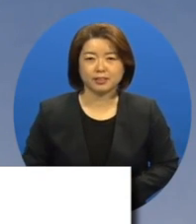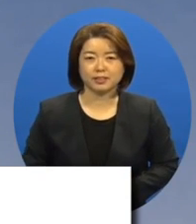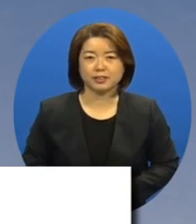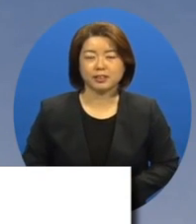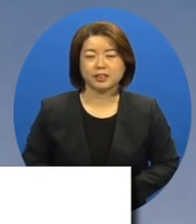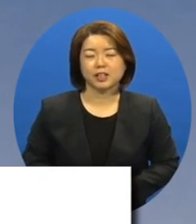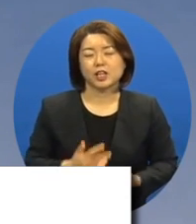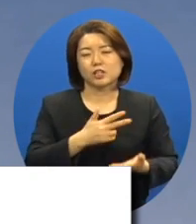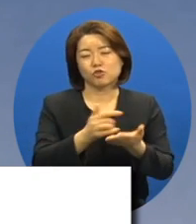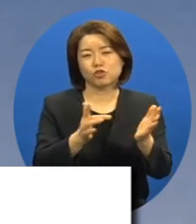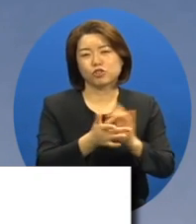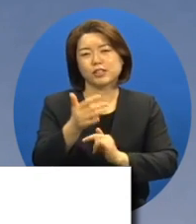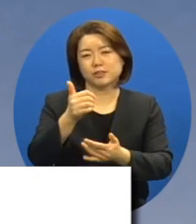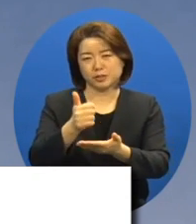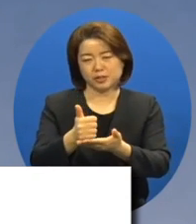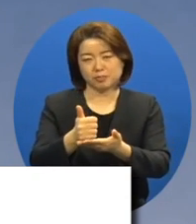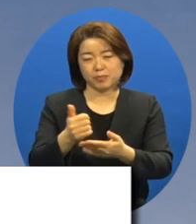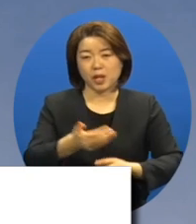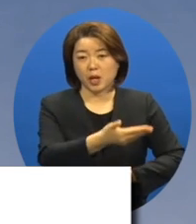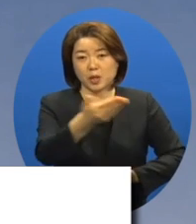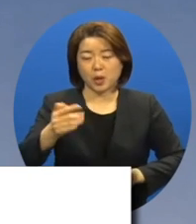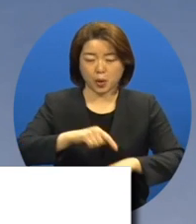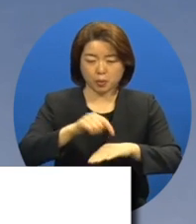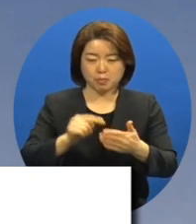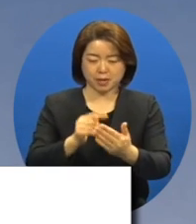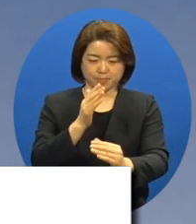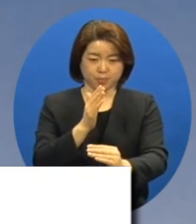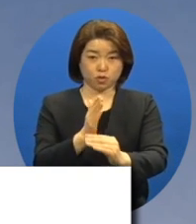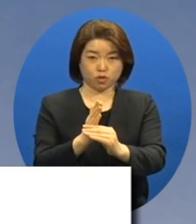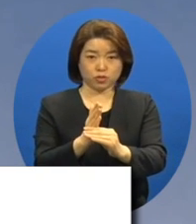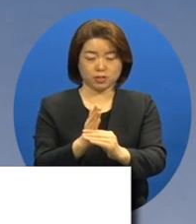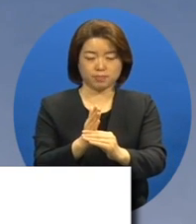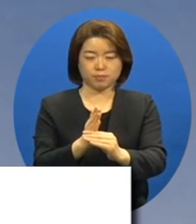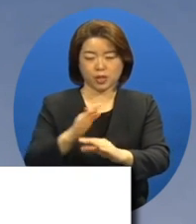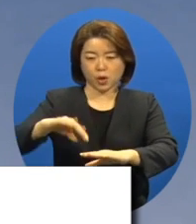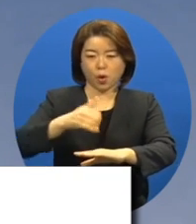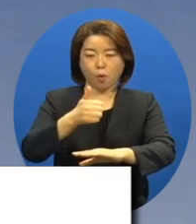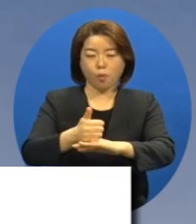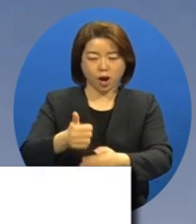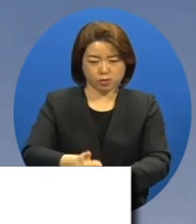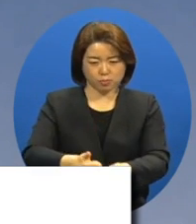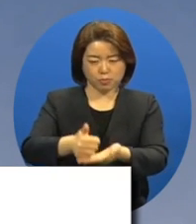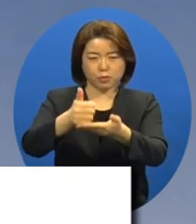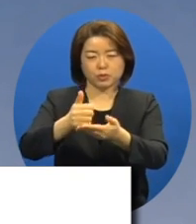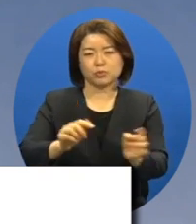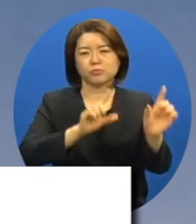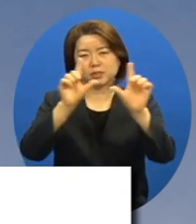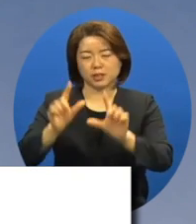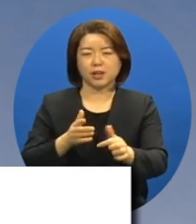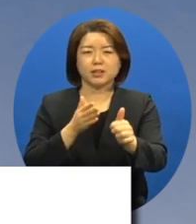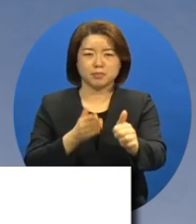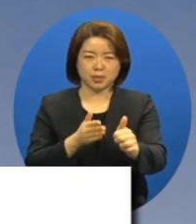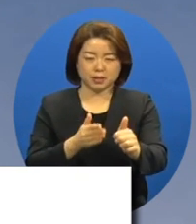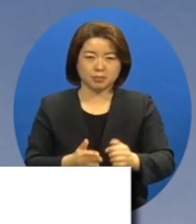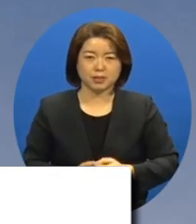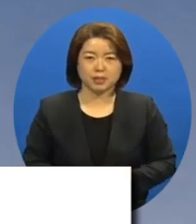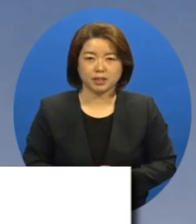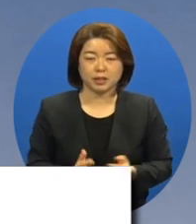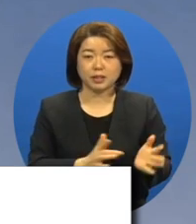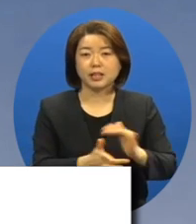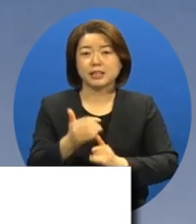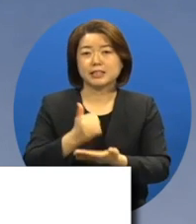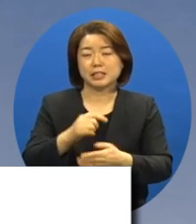주 예수님을 여러분의 마음의 중심에 정말 왕으로 모시고 사시기 바람 예수님의 마음을